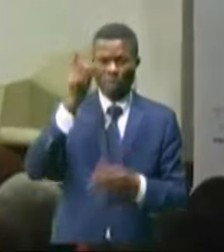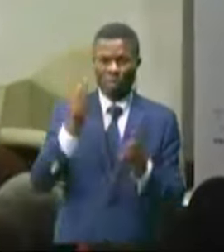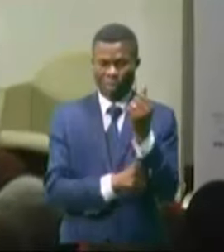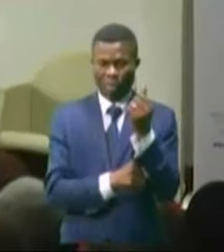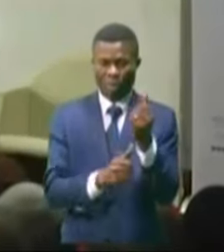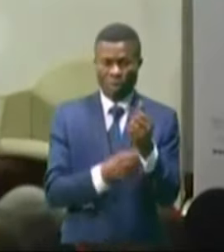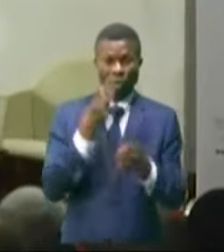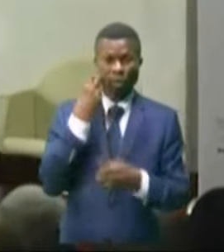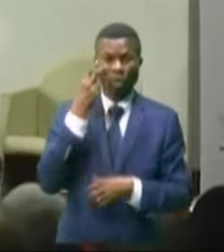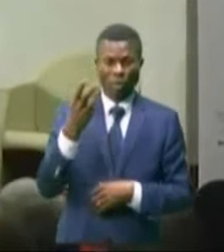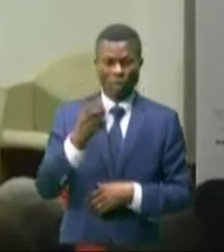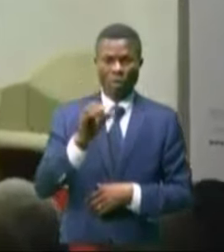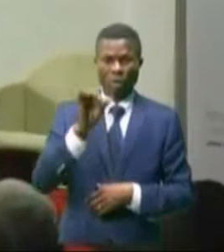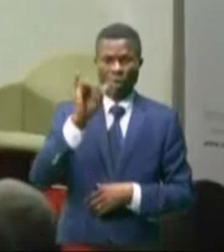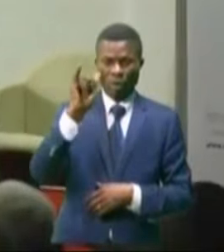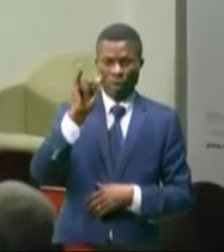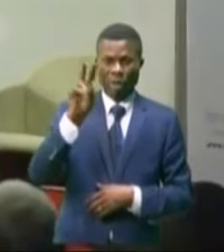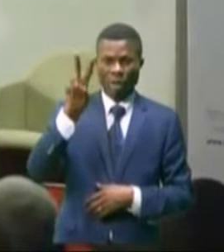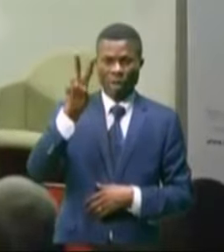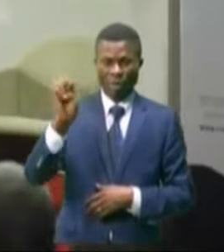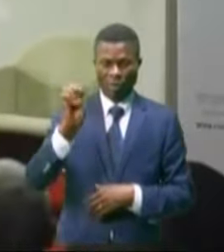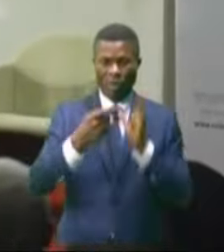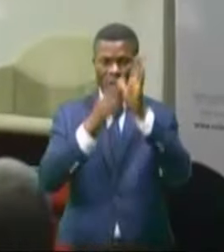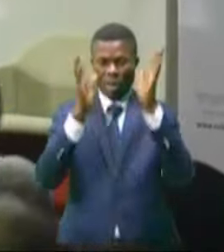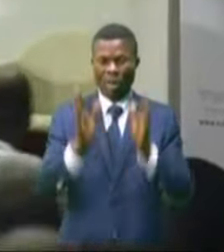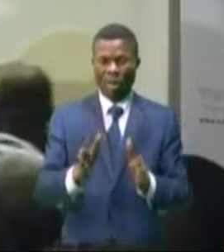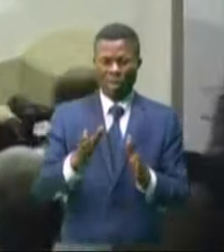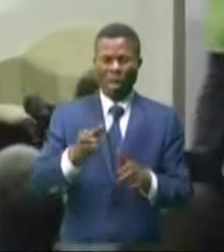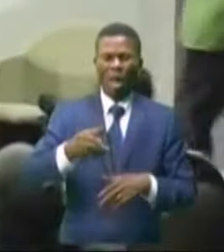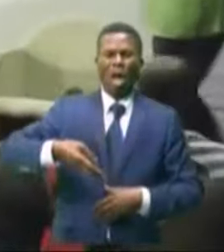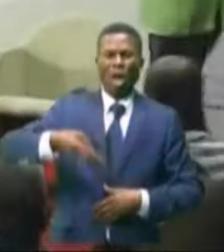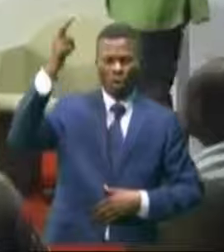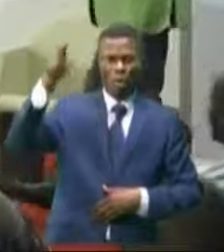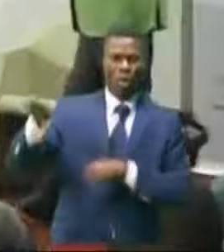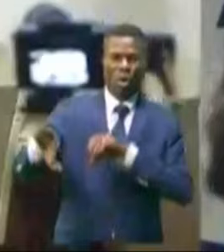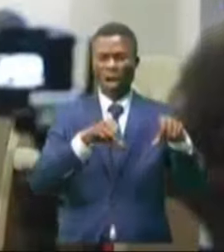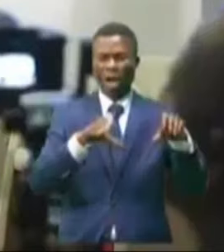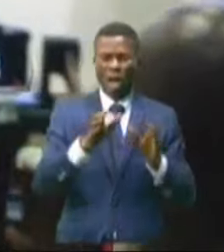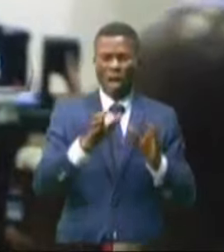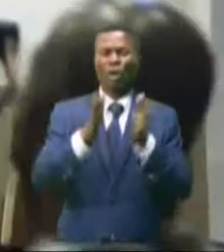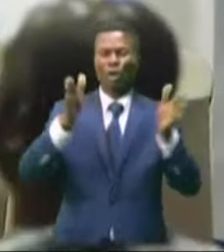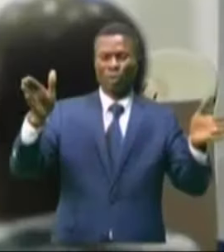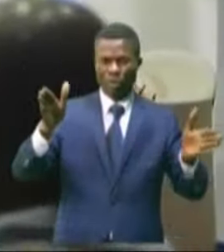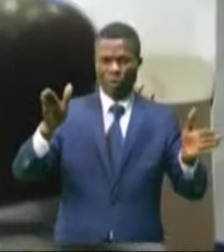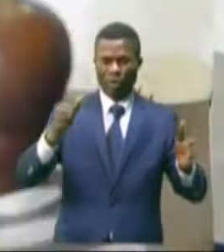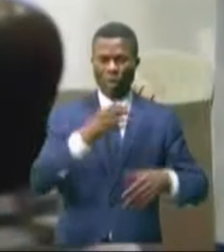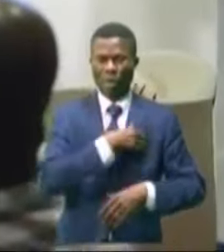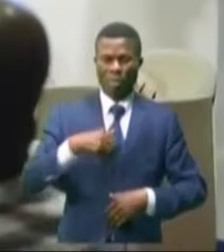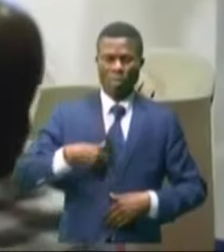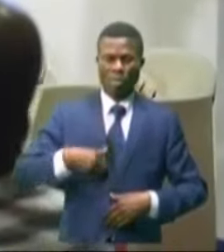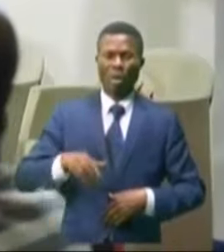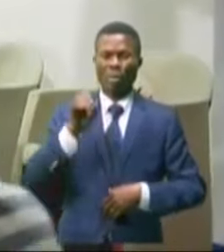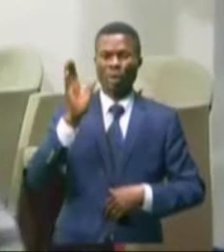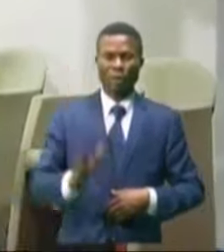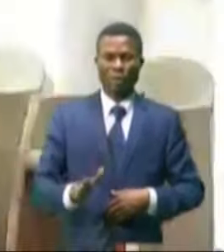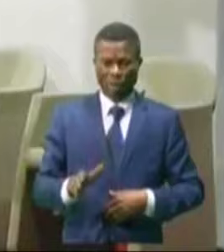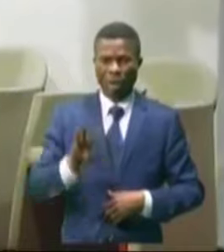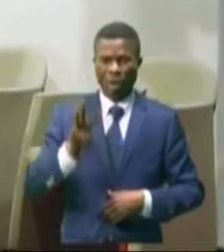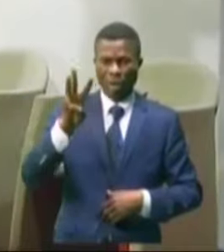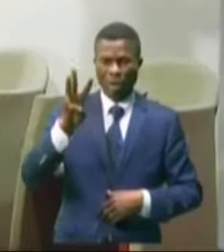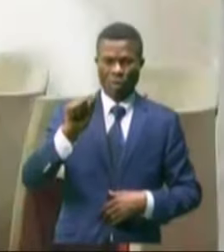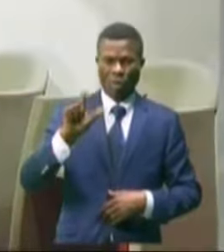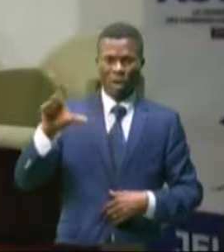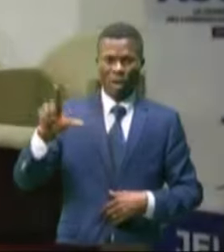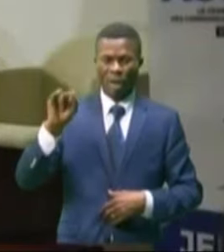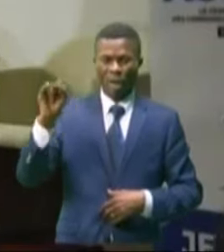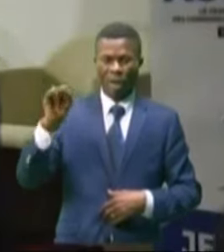Yves Zogbo, présentateur incontournable des événements officiels, la directrice pays chez OneXBect, le ministre